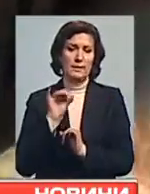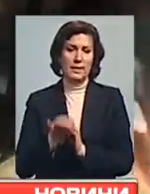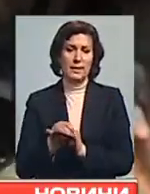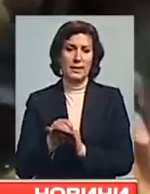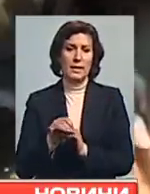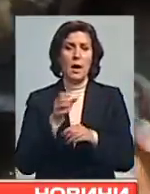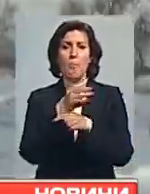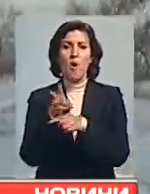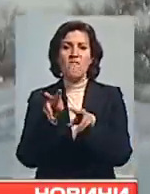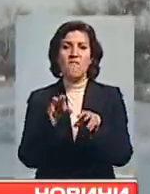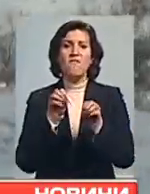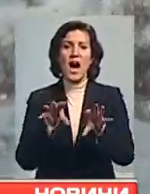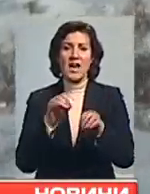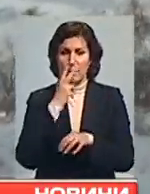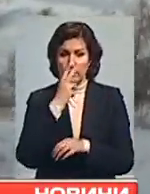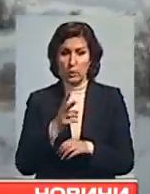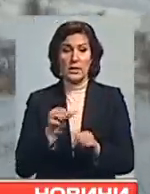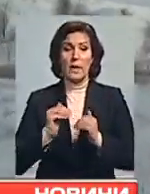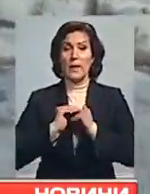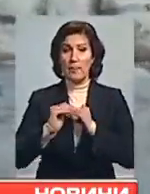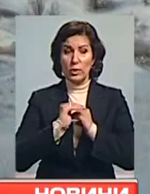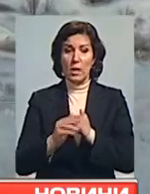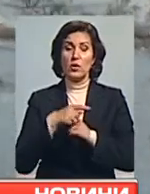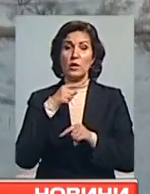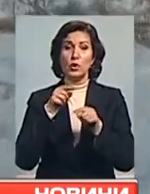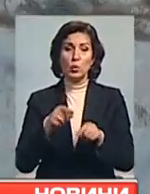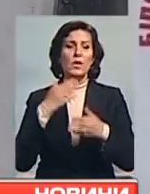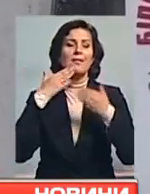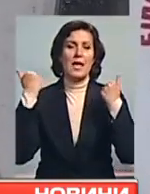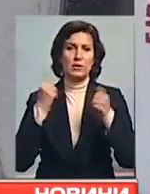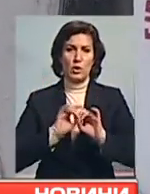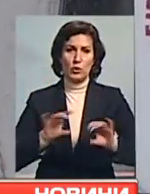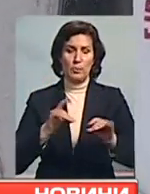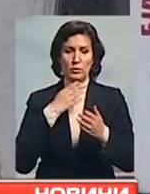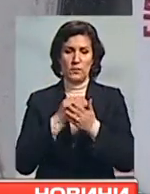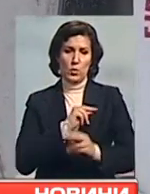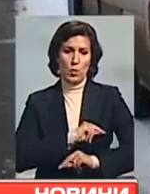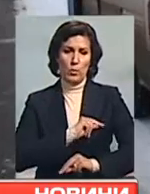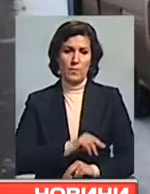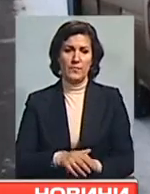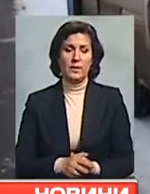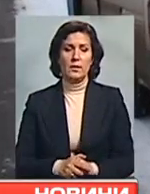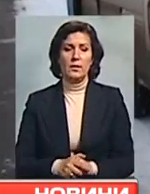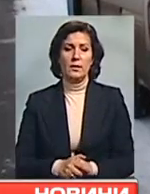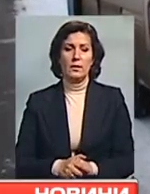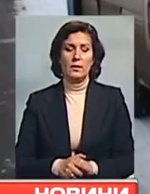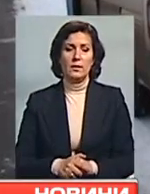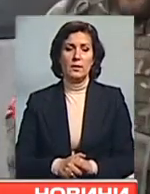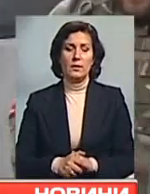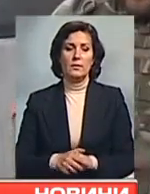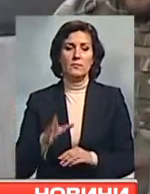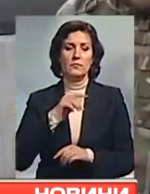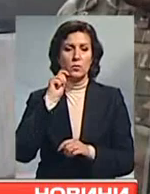по фарам дивимося. Спершу виїжджаємо полями. Волонтери кажуть, тут їм легше розповісти про свою роботу. Хлопці, за вами стоїть вся